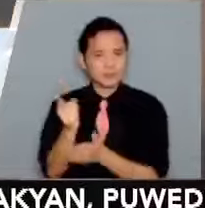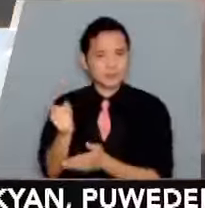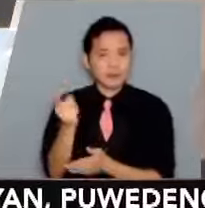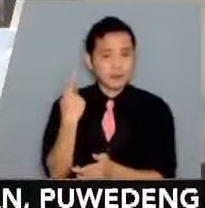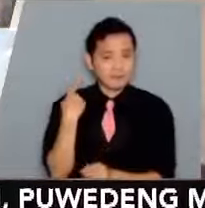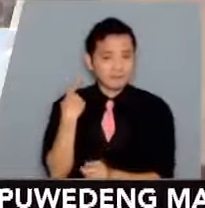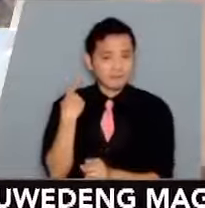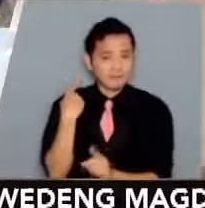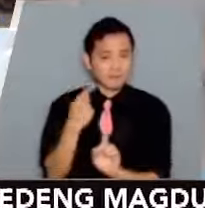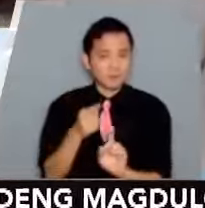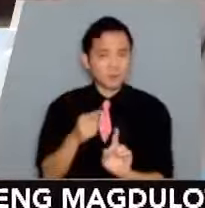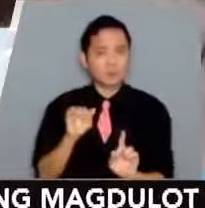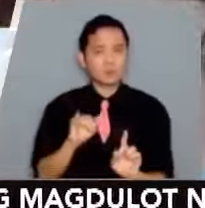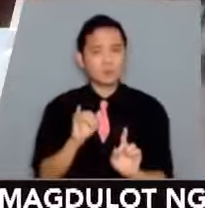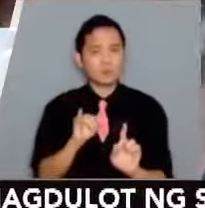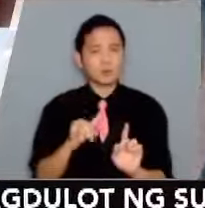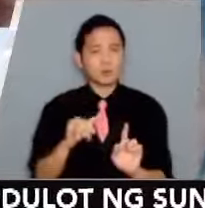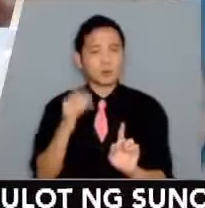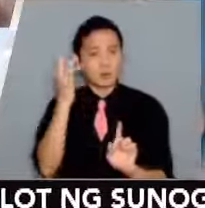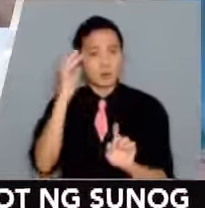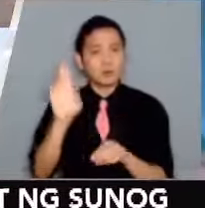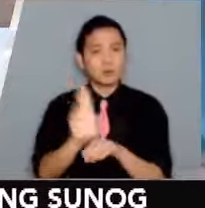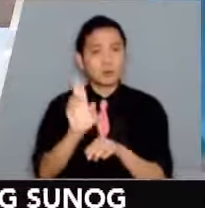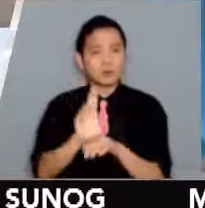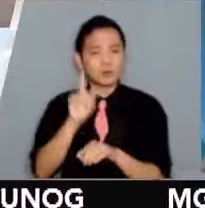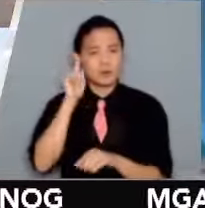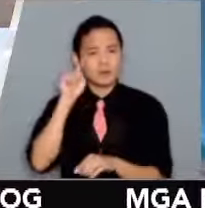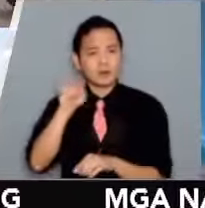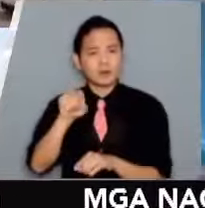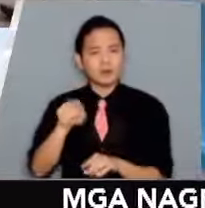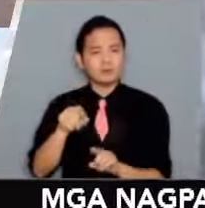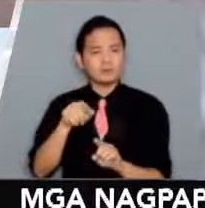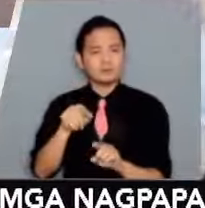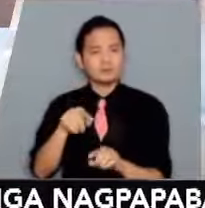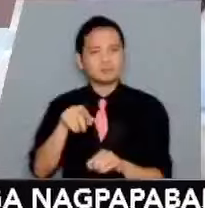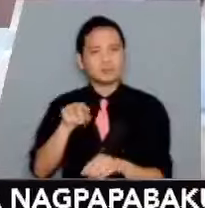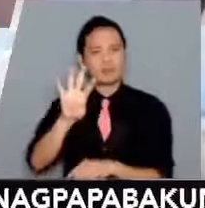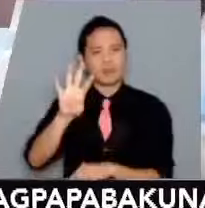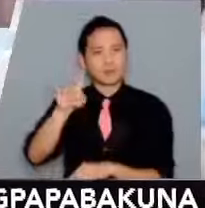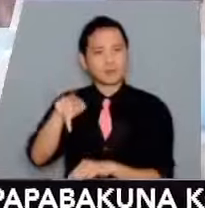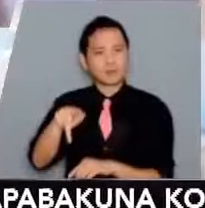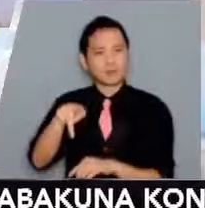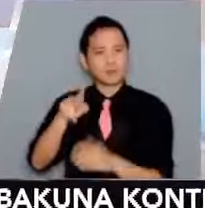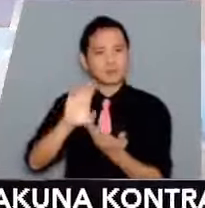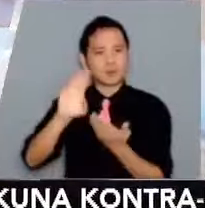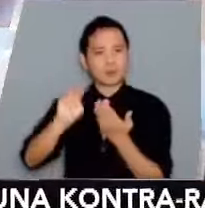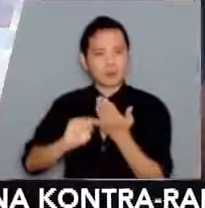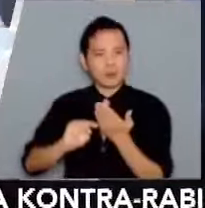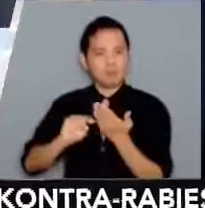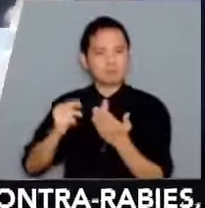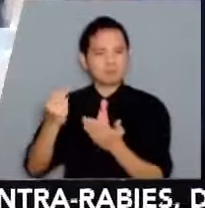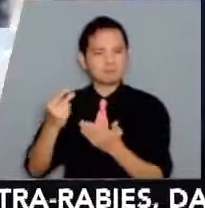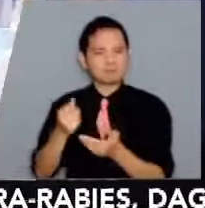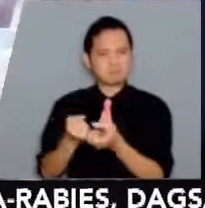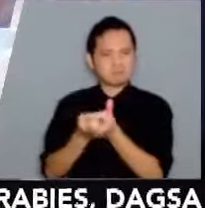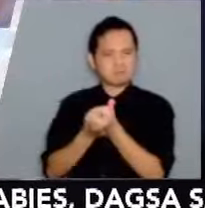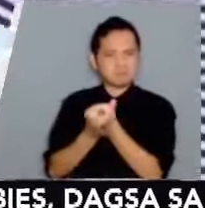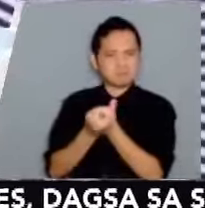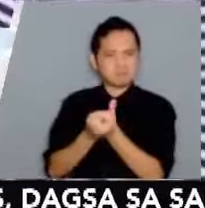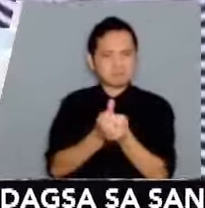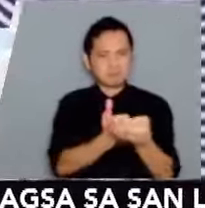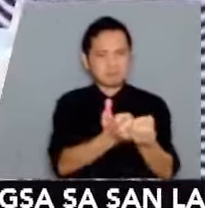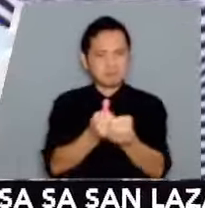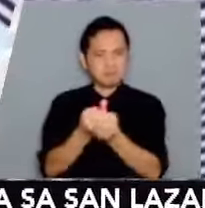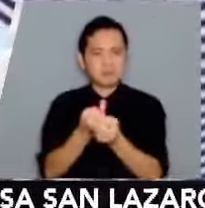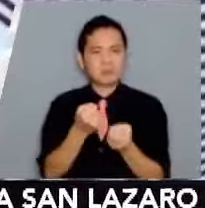Pamilyang Pilipino Program. Ayon sa opisyal ng NIA roon, layan ng proyekto na tulungan ang mga kapuspalad nating kababayan na